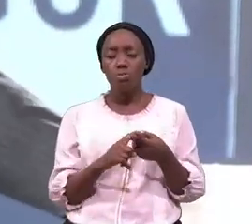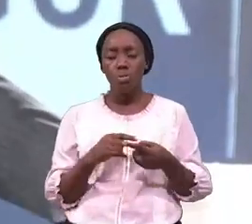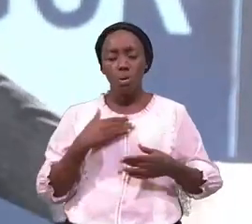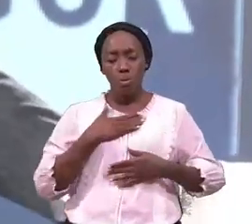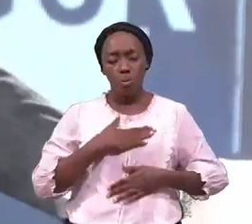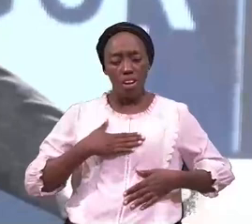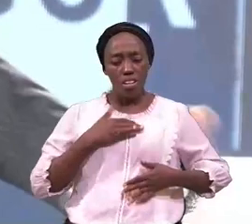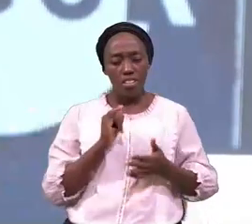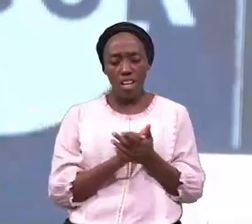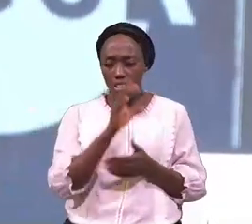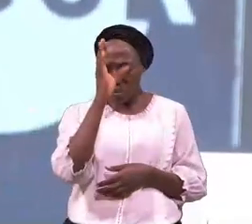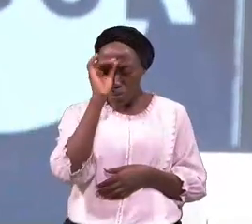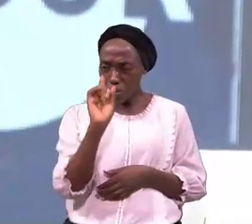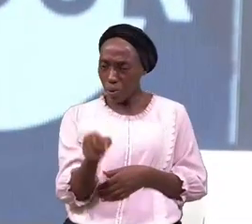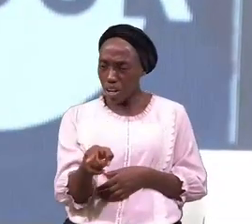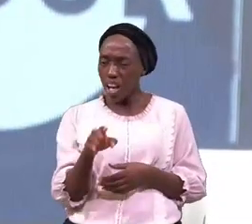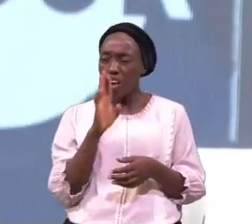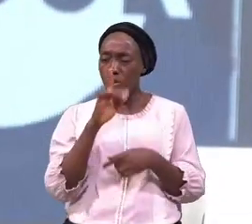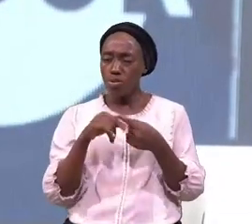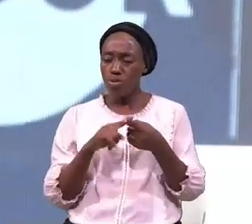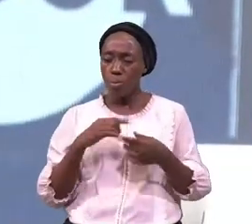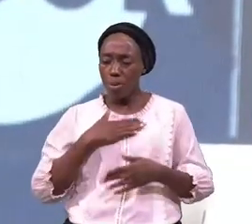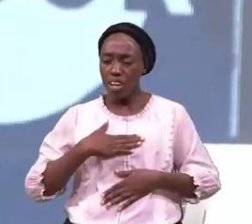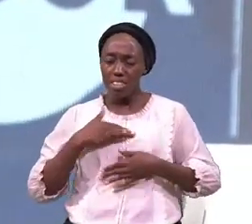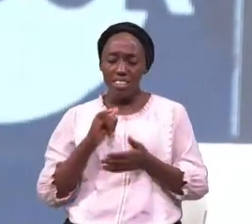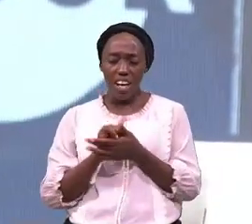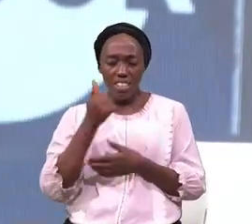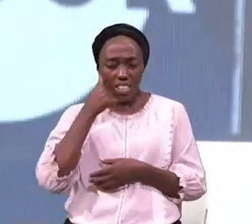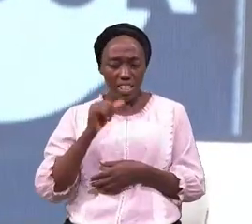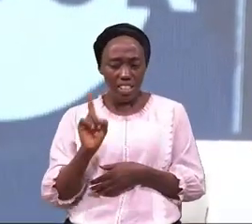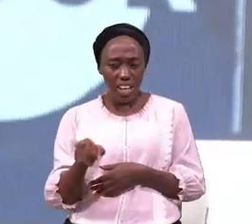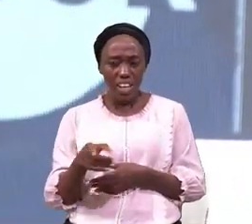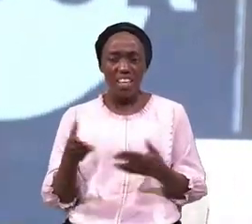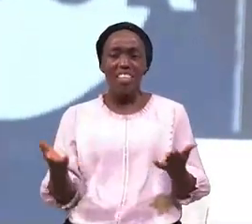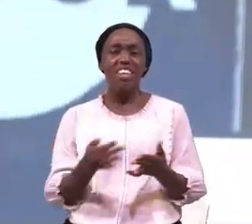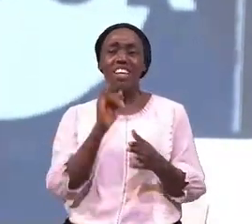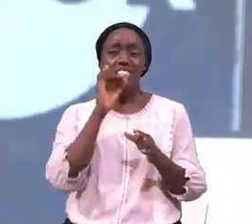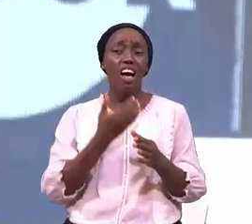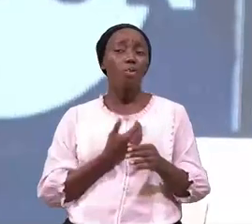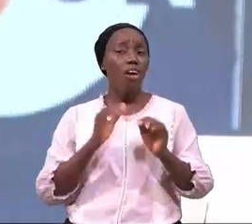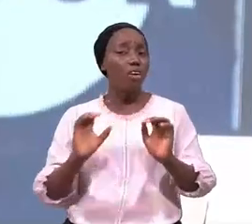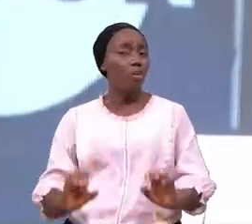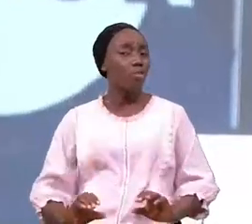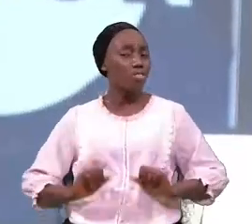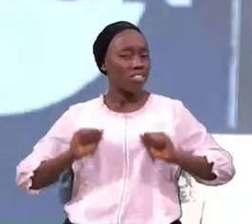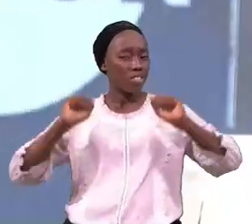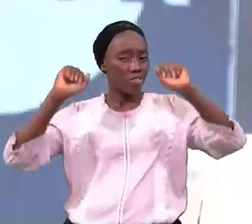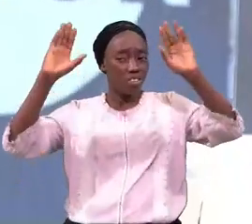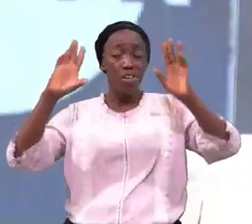ce garçon? Est-ce que tu veux plaire à cette fille? C'est là notre consécration.